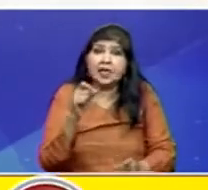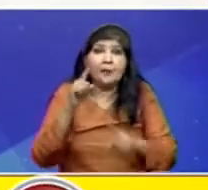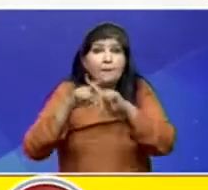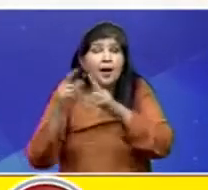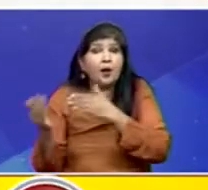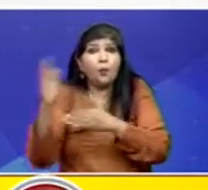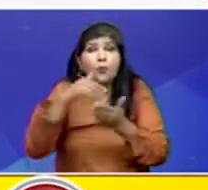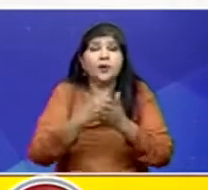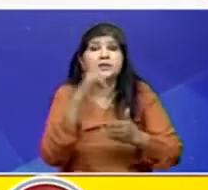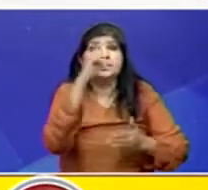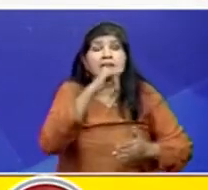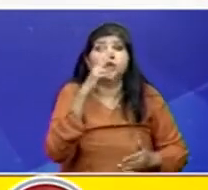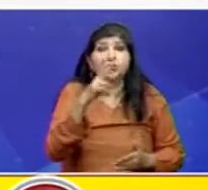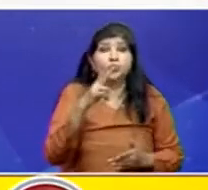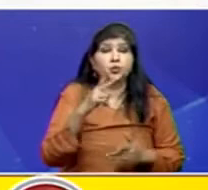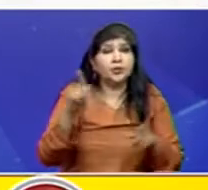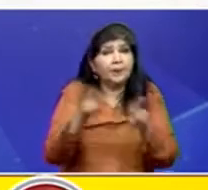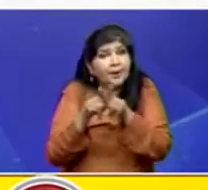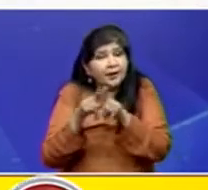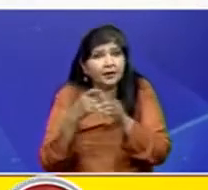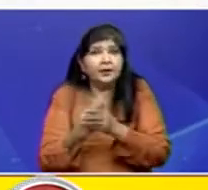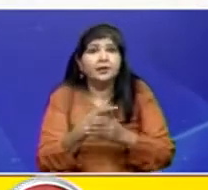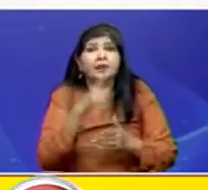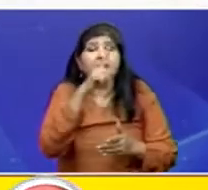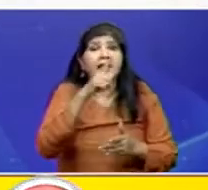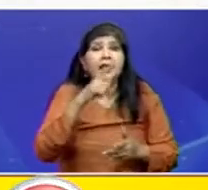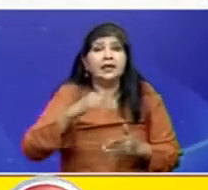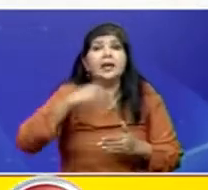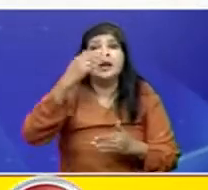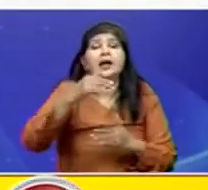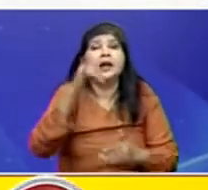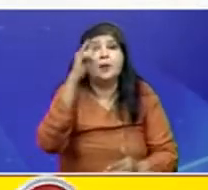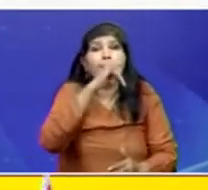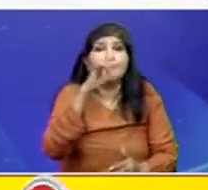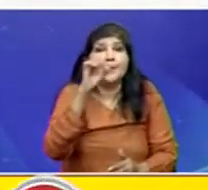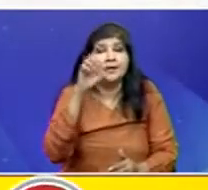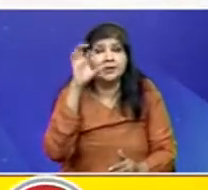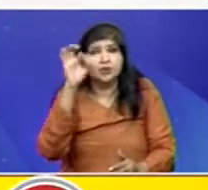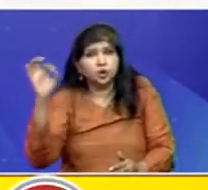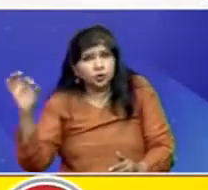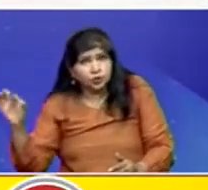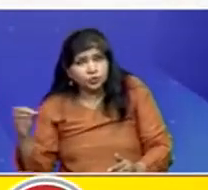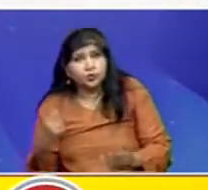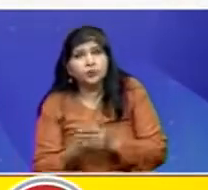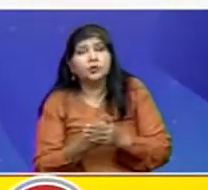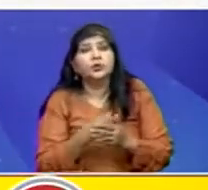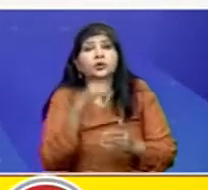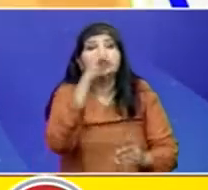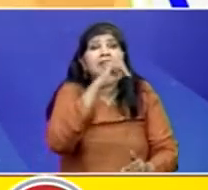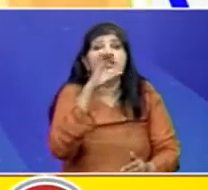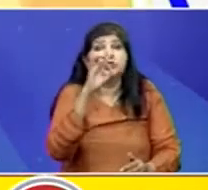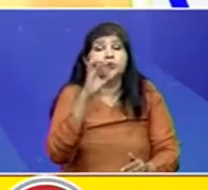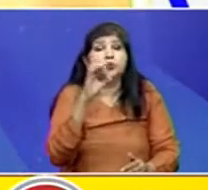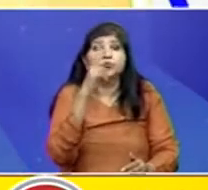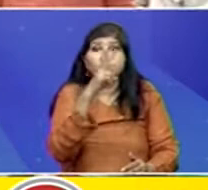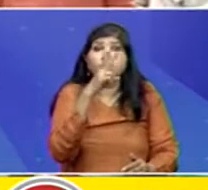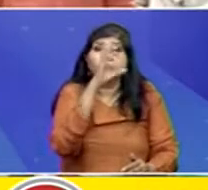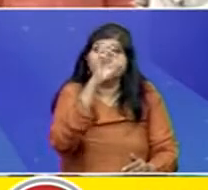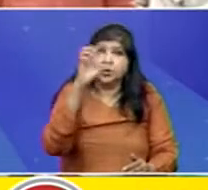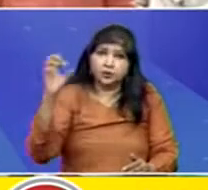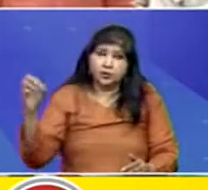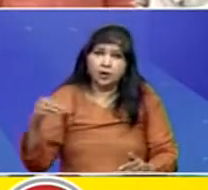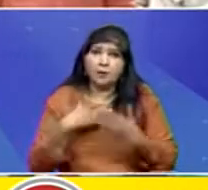बराबर, यानि एक के आगे 62 सुन्य, 62 जिरो, हम